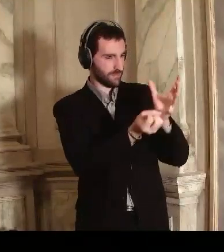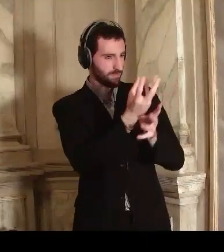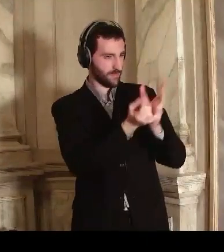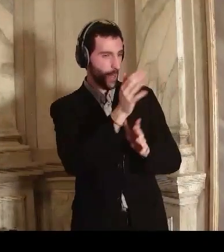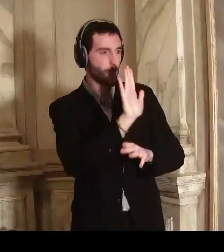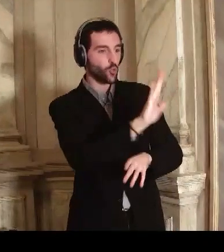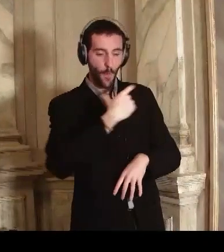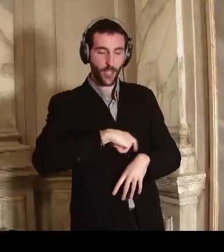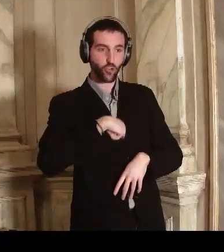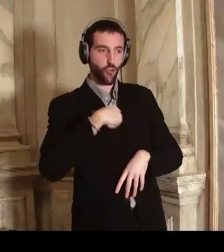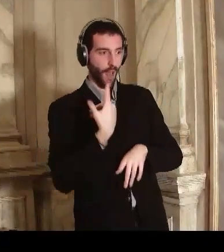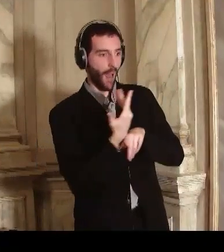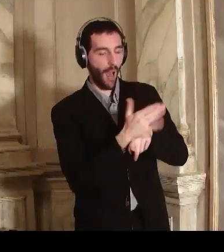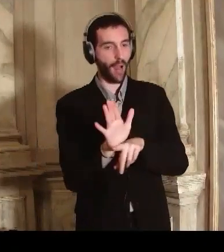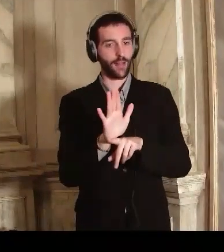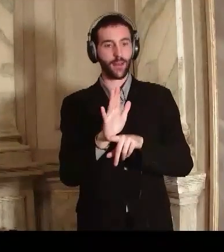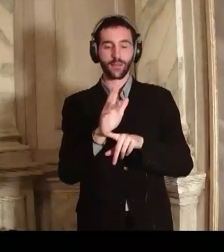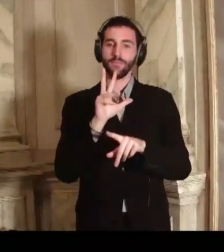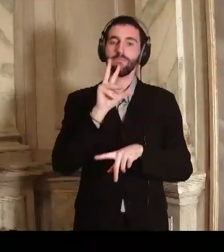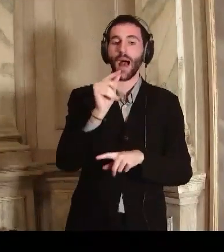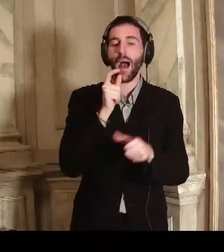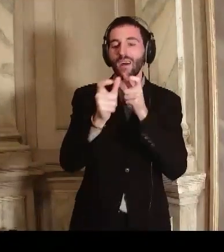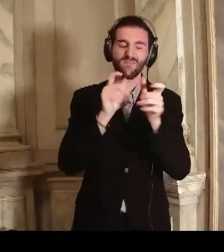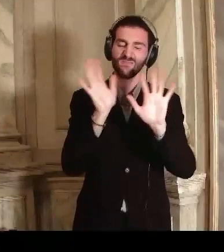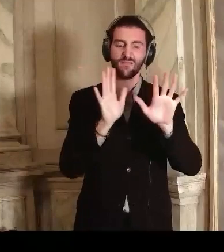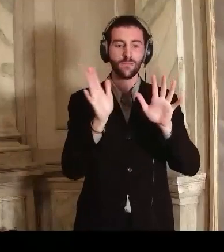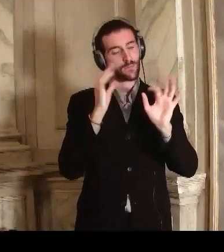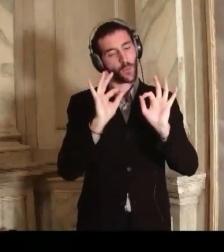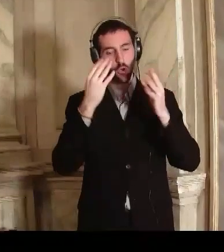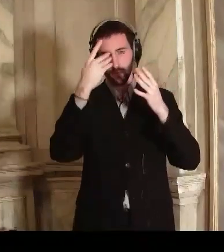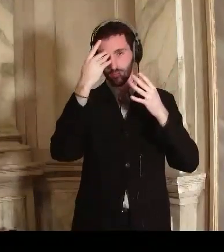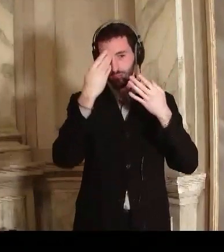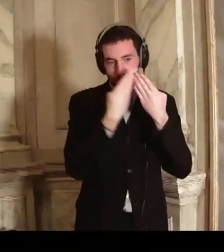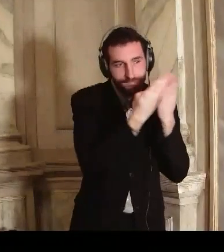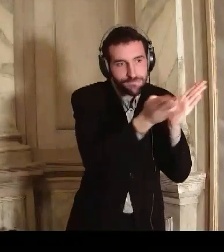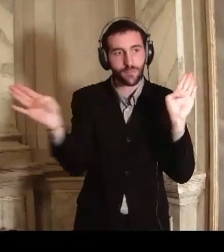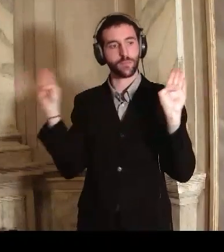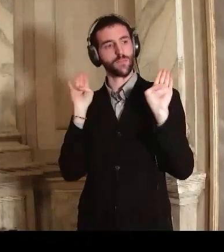radicalmente l'apporto della parola, aprendo squarci di fascino amaro che